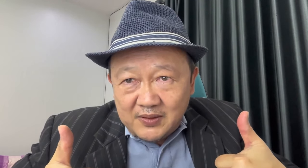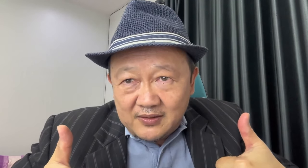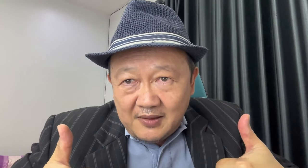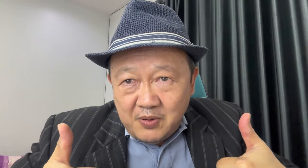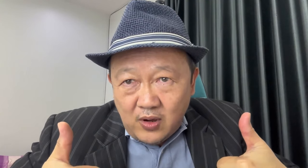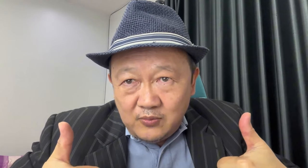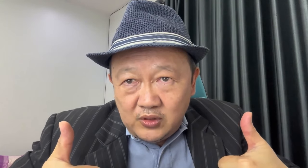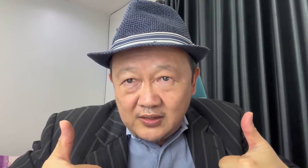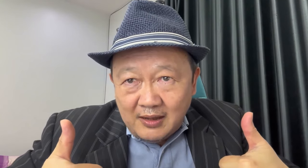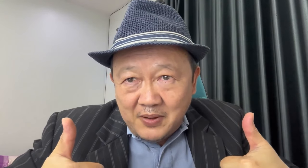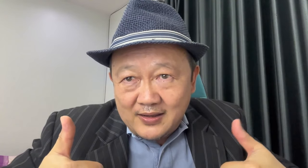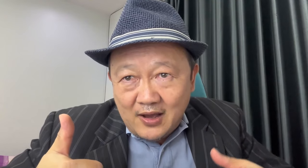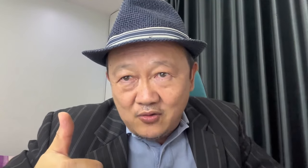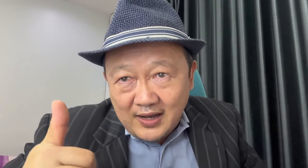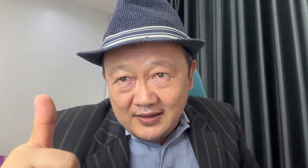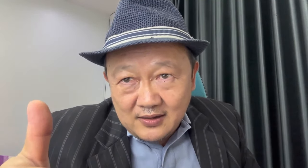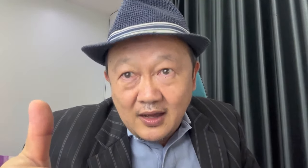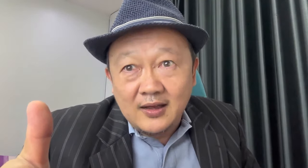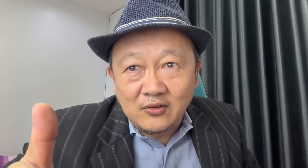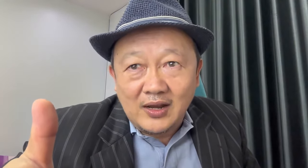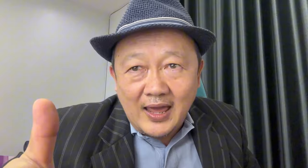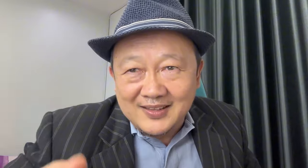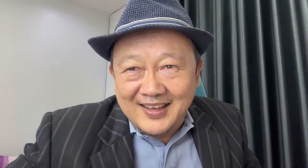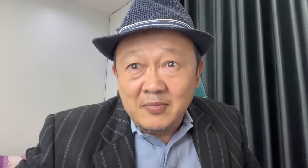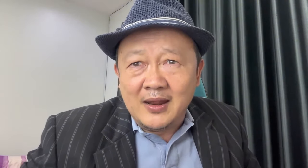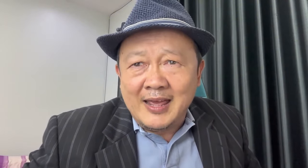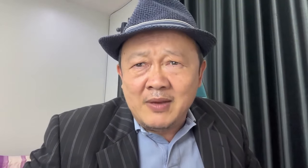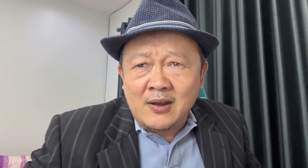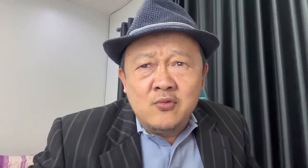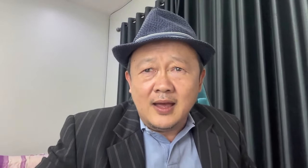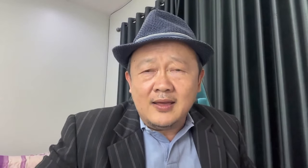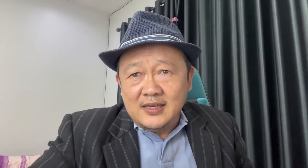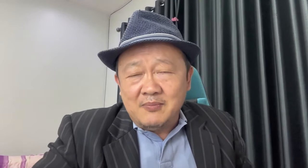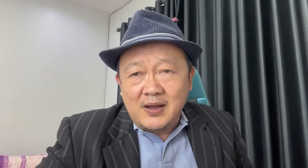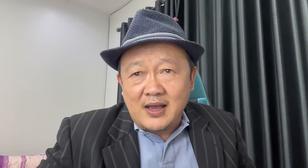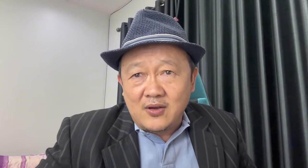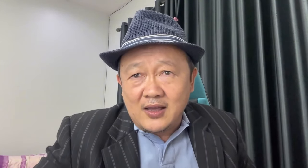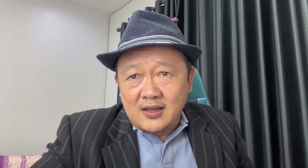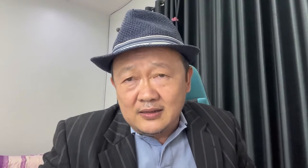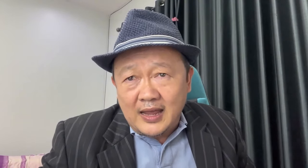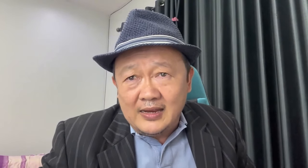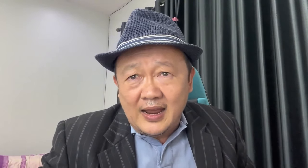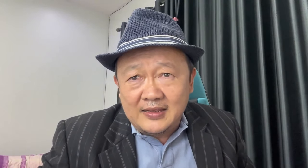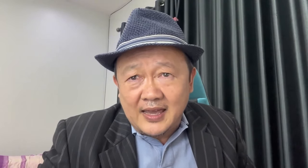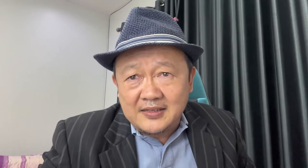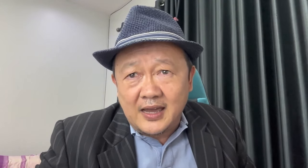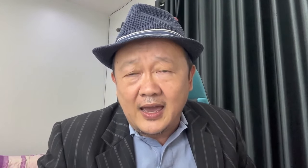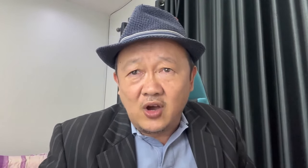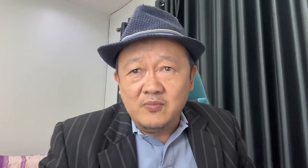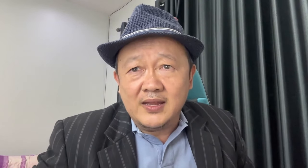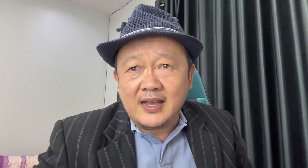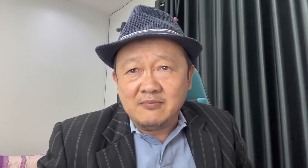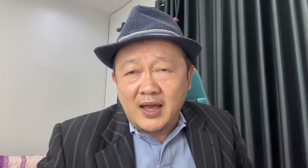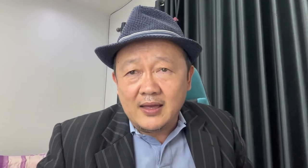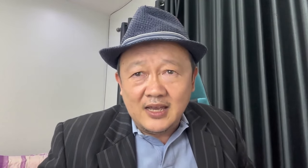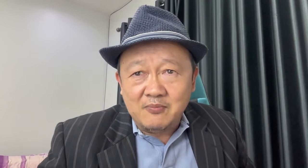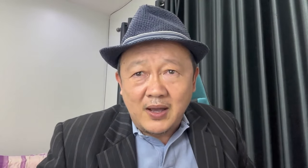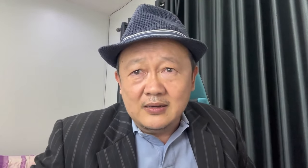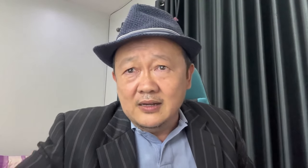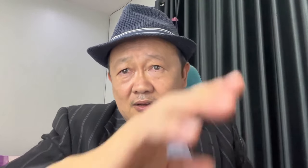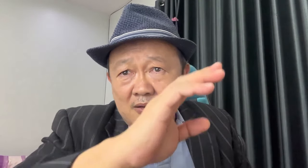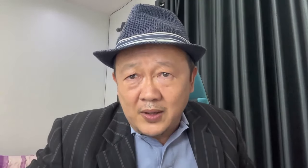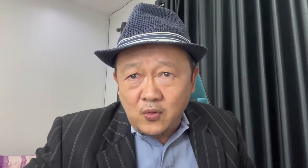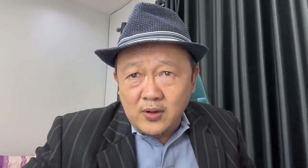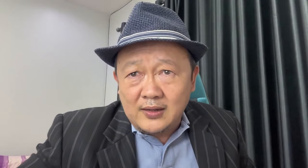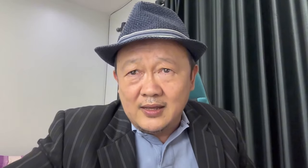ประชาธิปไตยเพื่อความยุติพัพรรคเกลไกลเออเท่านั้นแหละมีอะไรมั้ยเล่าะเชียร์พรรคเกลไกลก็ไลก์ๆแชร์ๆคอมเมนต์กันมาเชียร์